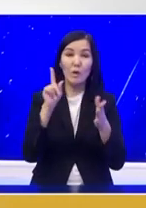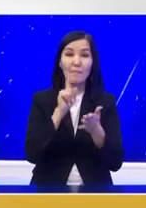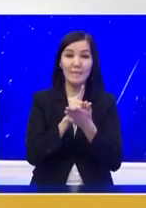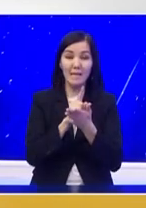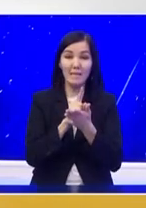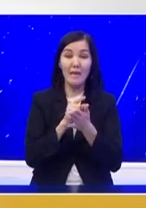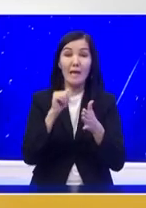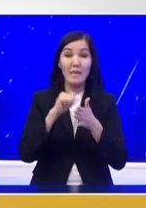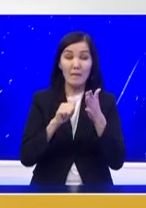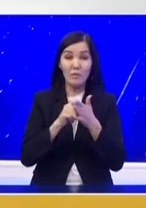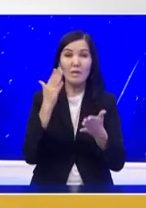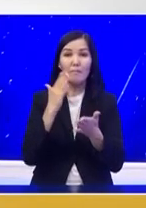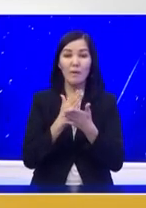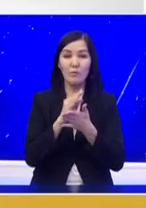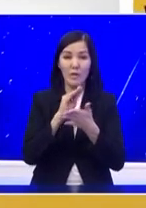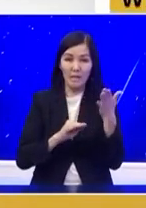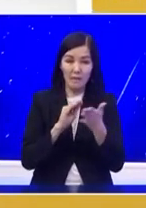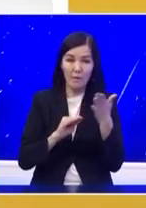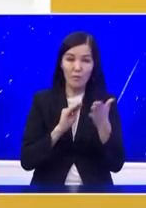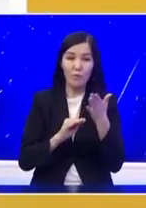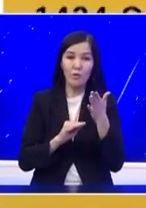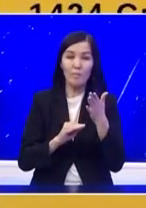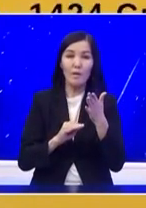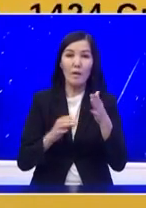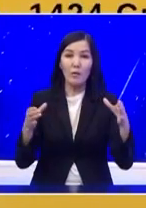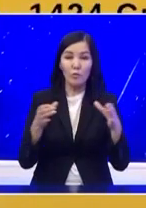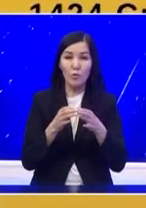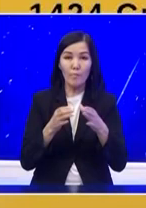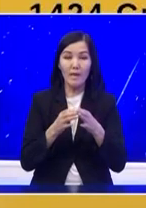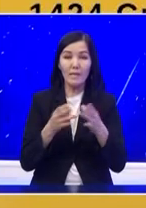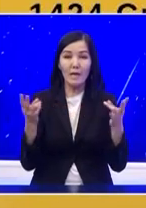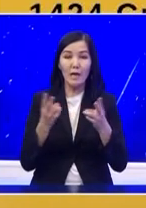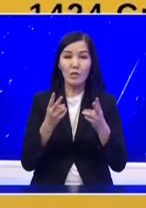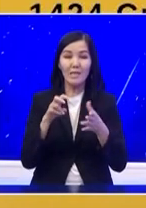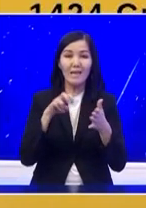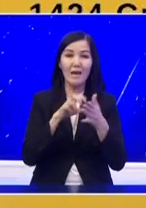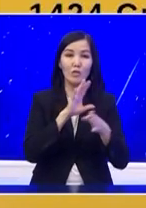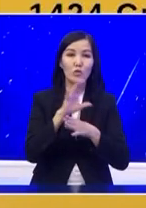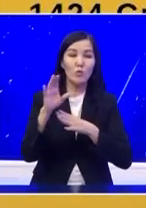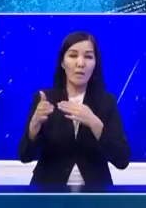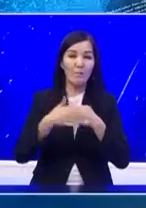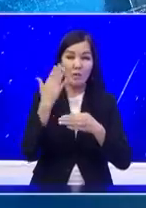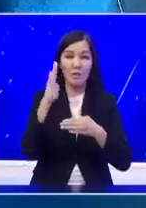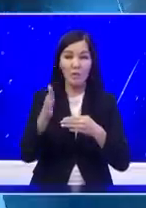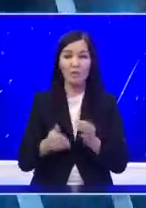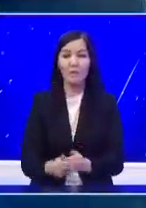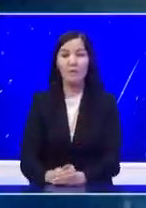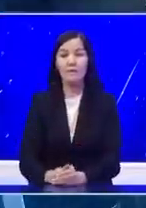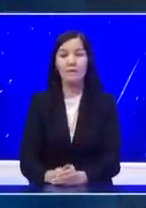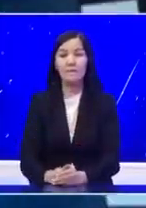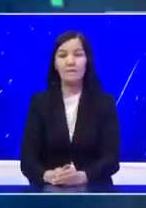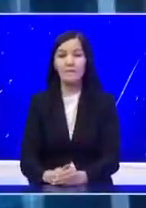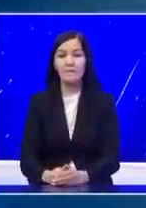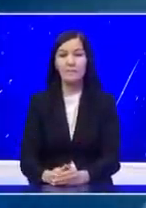қылық анықталған дәріхана үстінен хаттама толтырылып, мониторингтік топ тиісті мекемеге хат жолдап, шара қолданады. Мадина Берқызы,